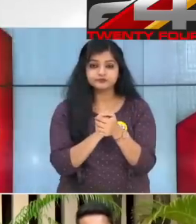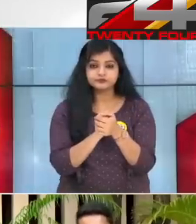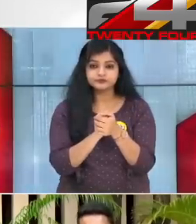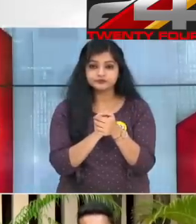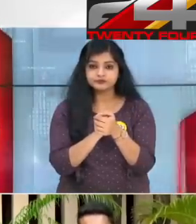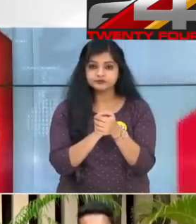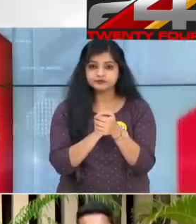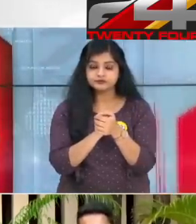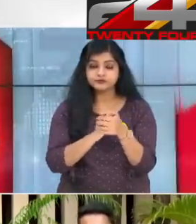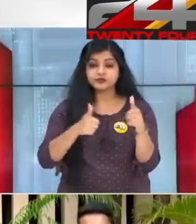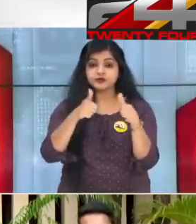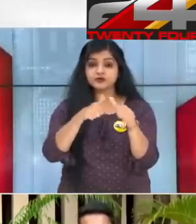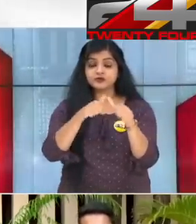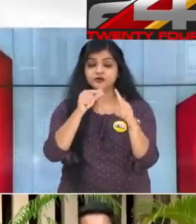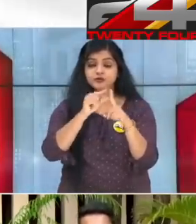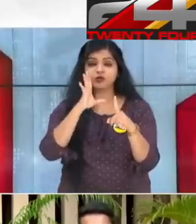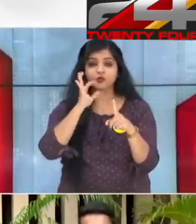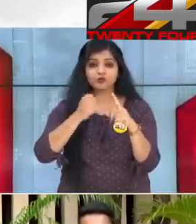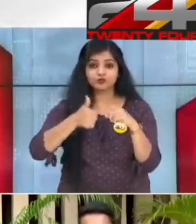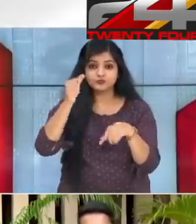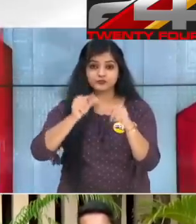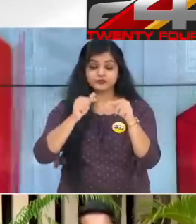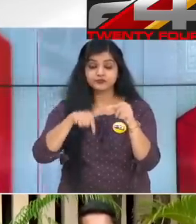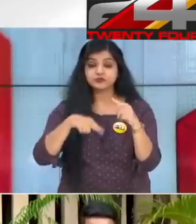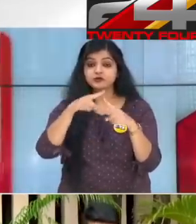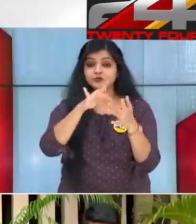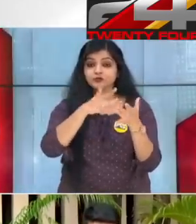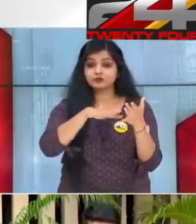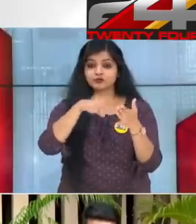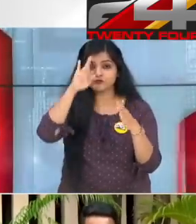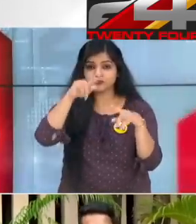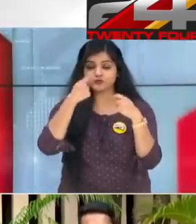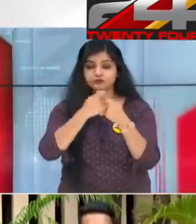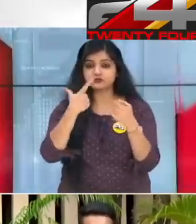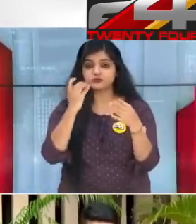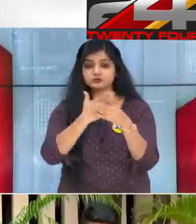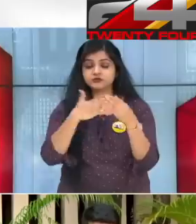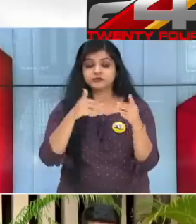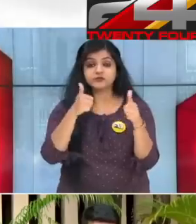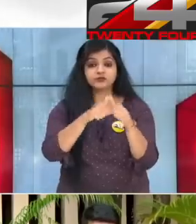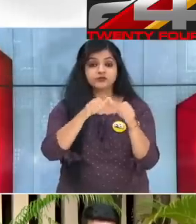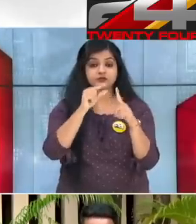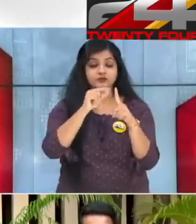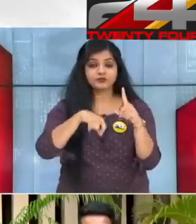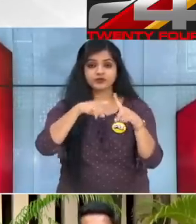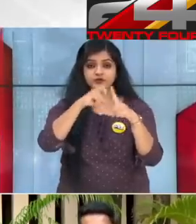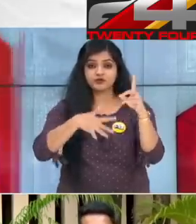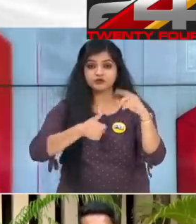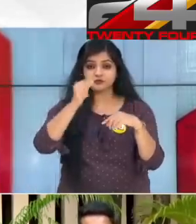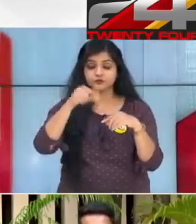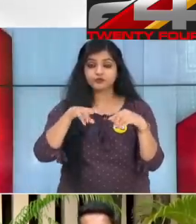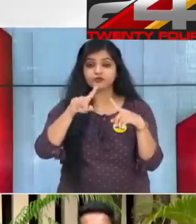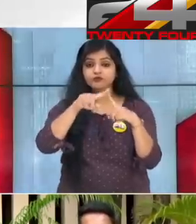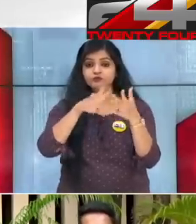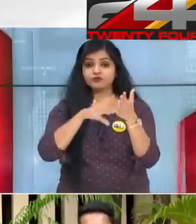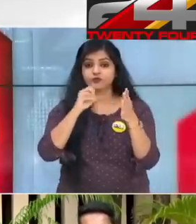അതായത് AAPയുടെ പ്രധാന നേതാക്കൾക്കെതിരെയാണ് തമ്പാനൂർ പോലീസ് നിലവിൽ കേസെടുത്തിരിക്കുന്നത്. AAPയുടെ സംസ്ഥാന അധ്യക്ഷൻ വിനോദ് മാത്യു ഉൾപ്പെടെയുള്ളവരാണ് ആ